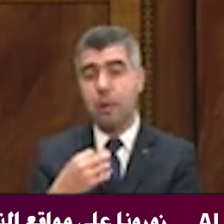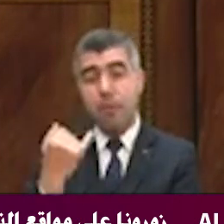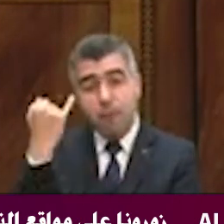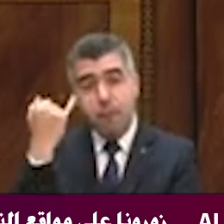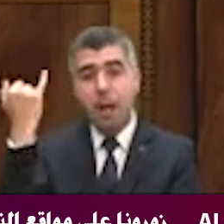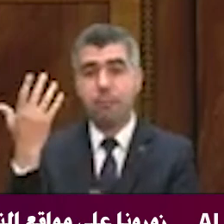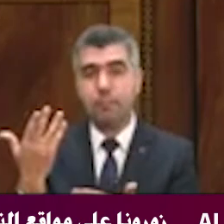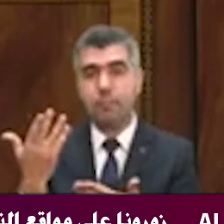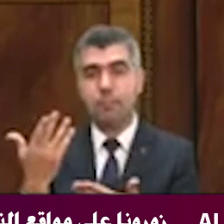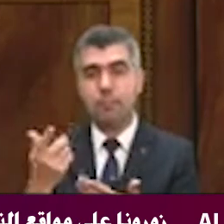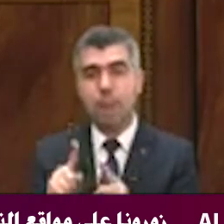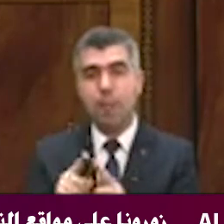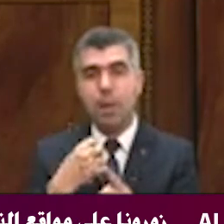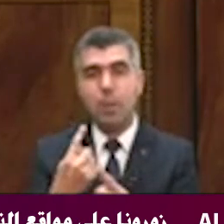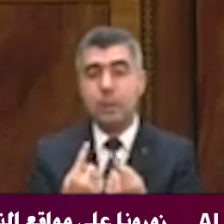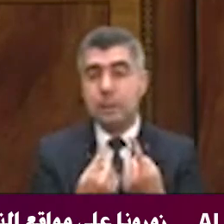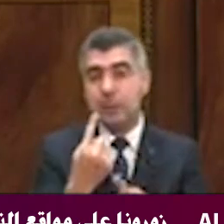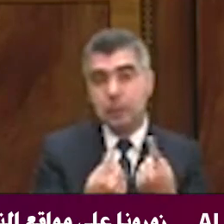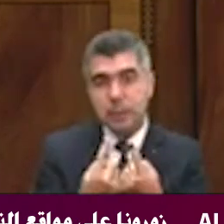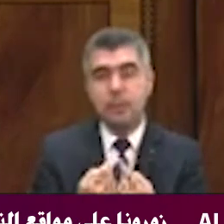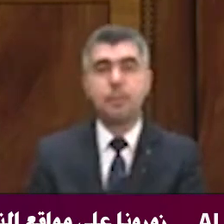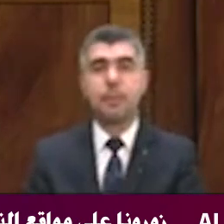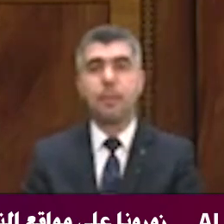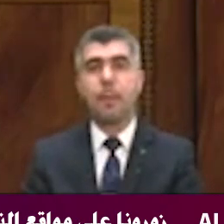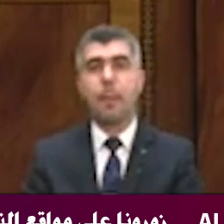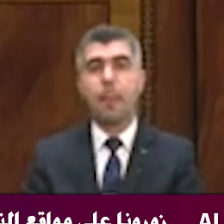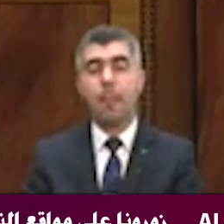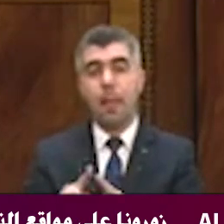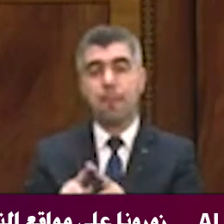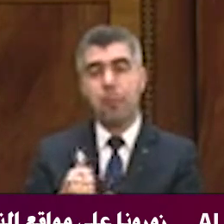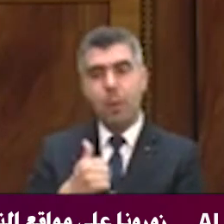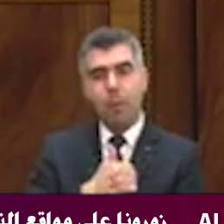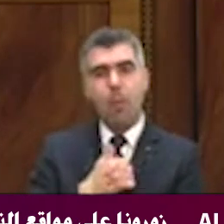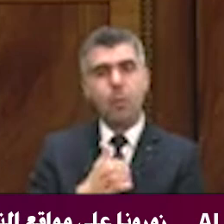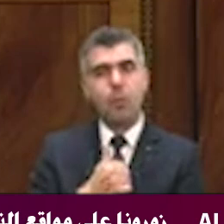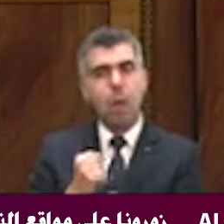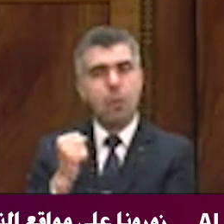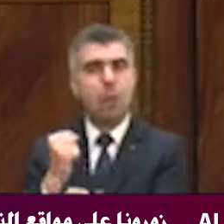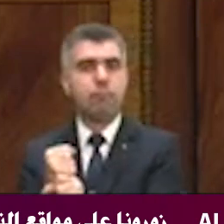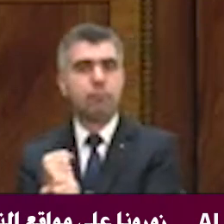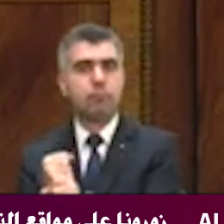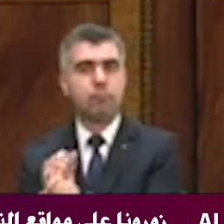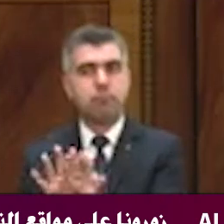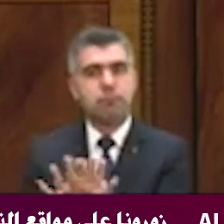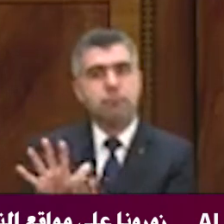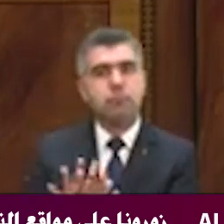أمام انهيار منظومة القيم وتنامي الفردانية والاستهلاكية